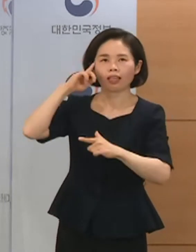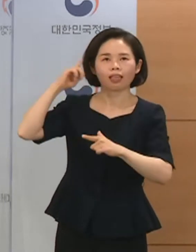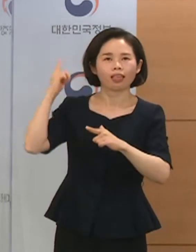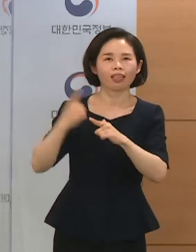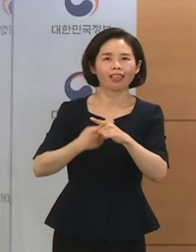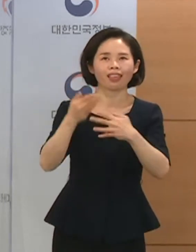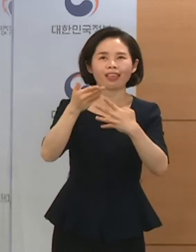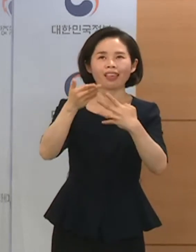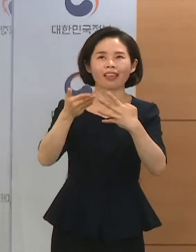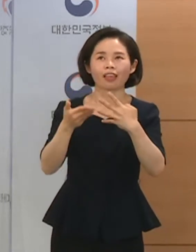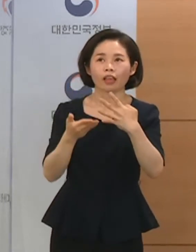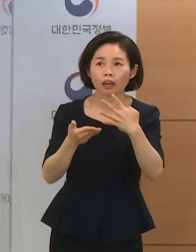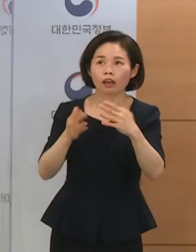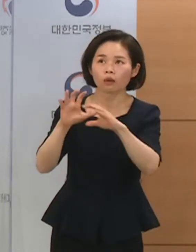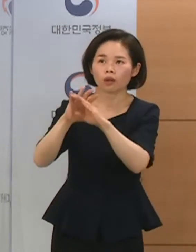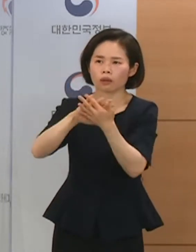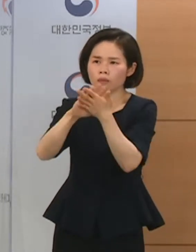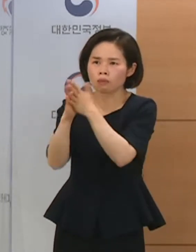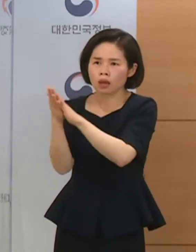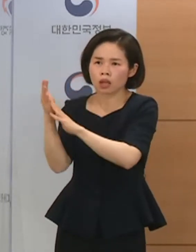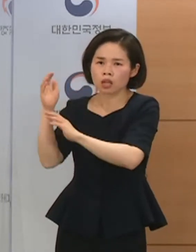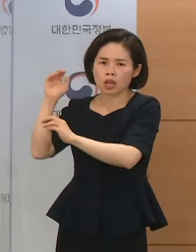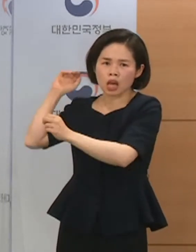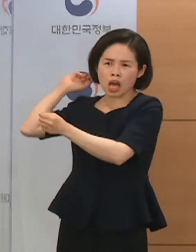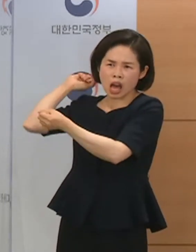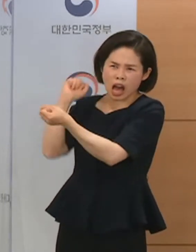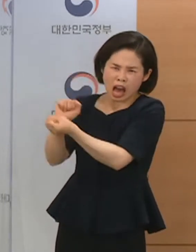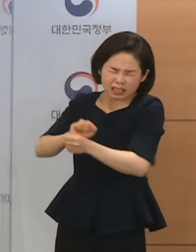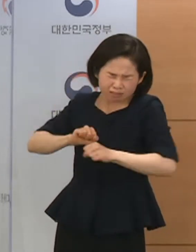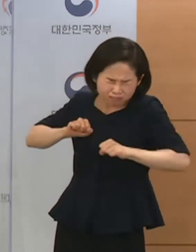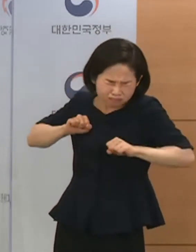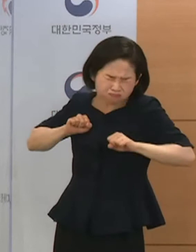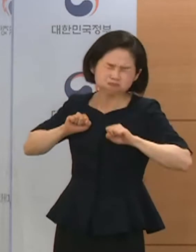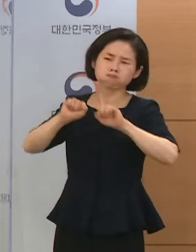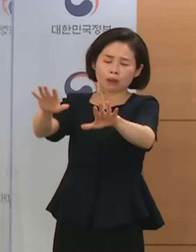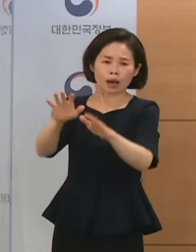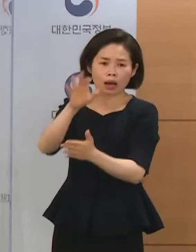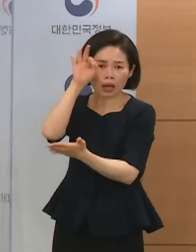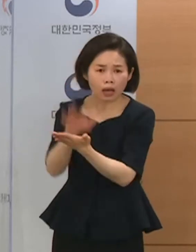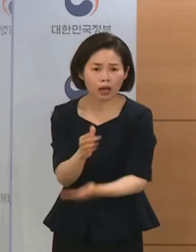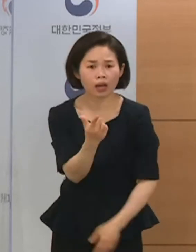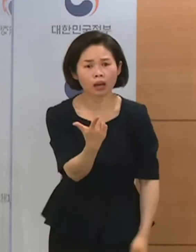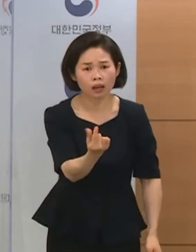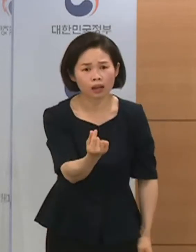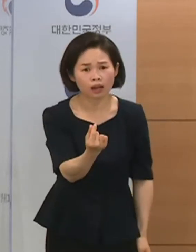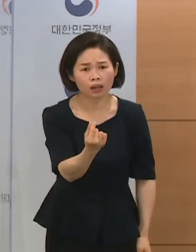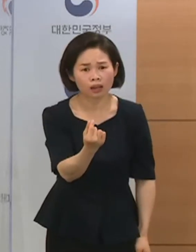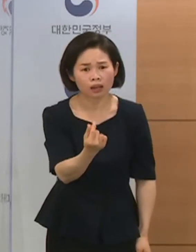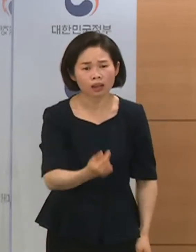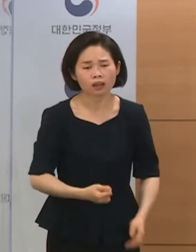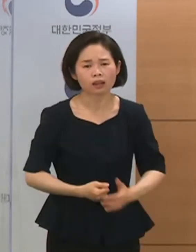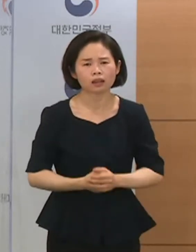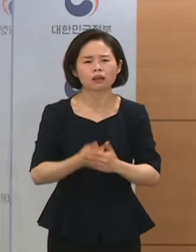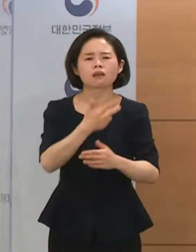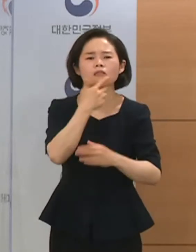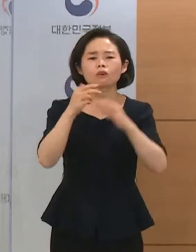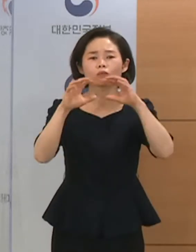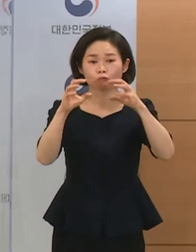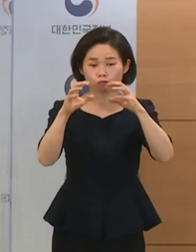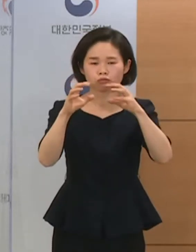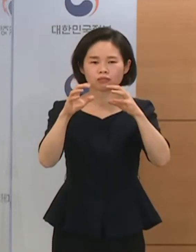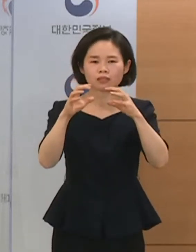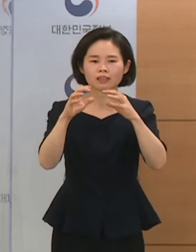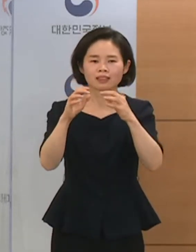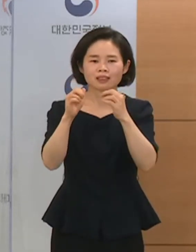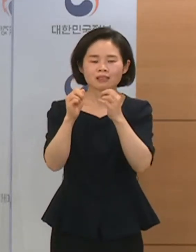경각심과 변이 바이러스의 확산이 어떤 결과를 초래 하는지를 분명히 알고 있습니다. 영국은